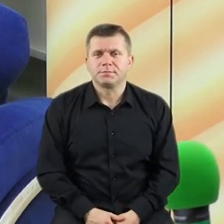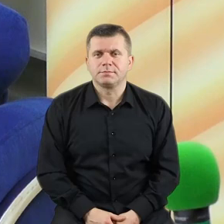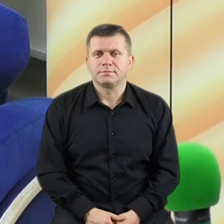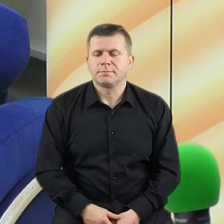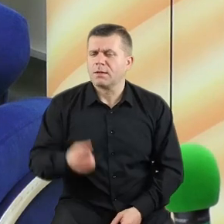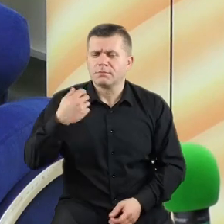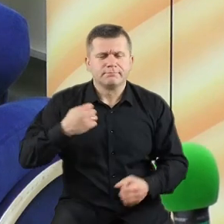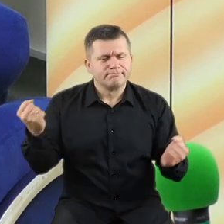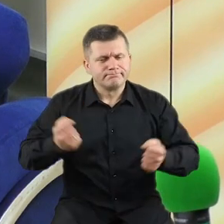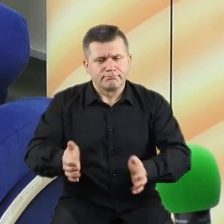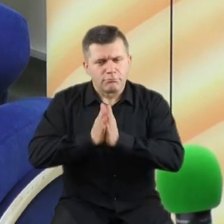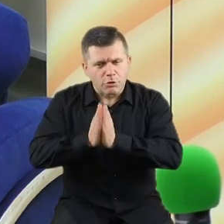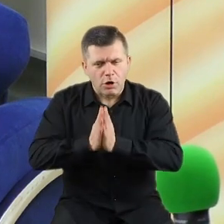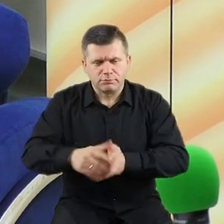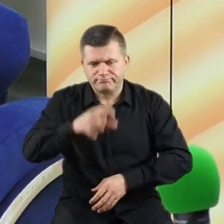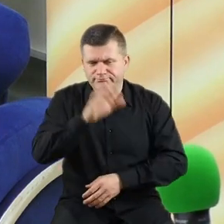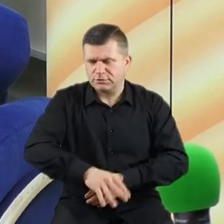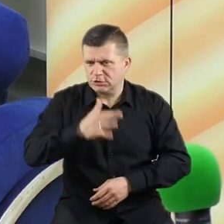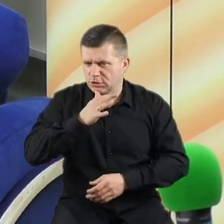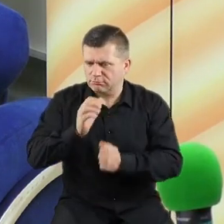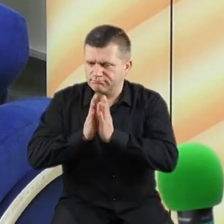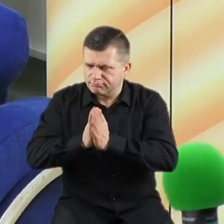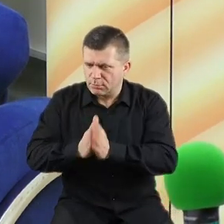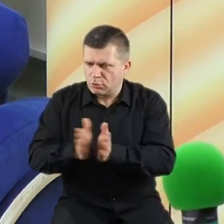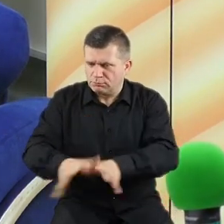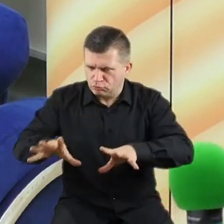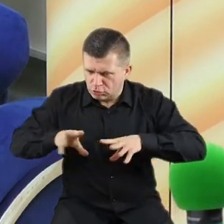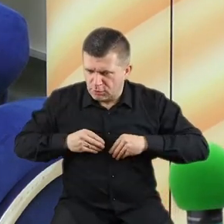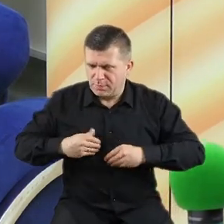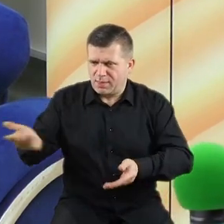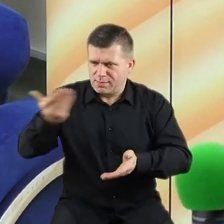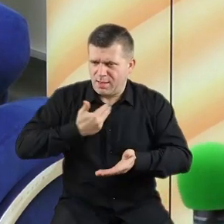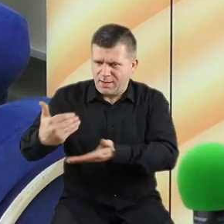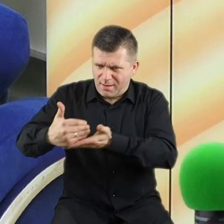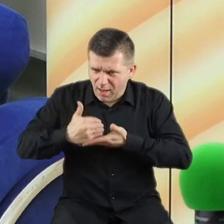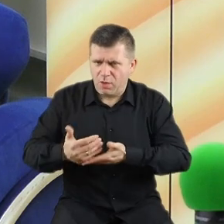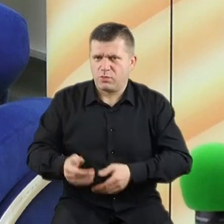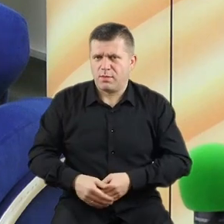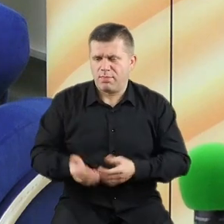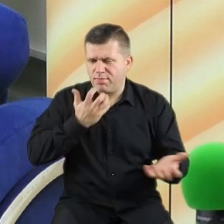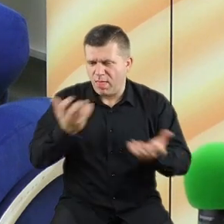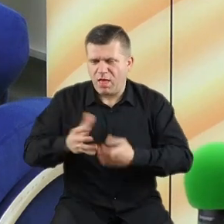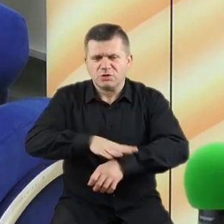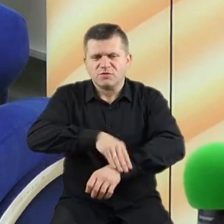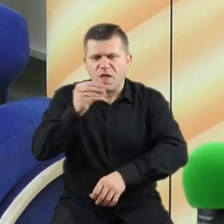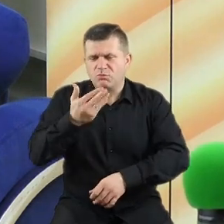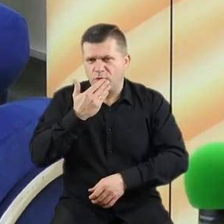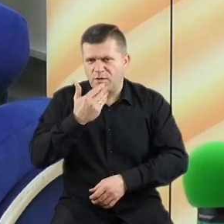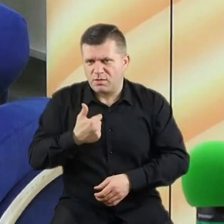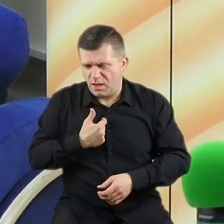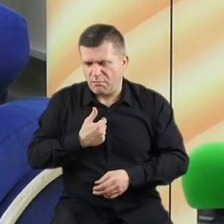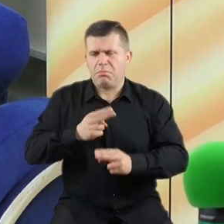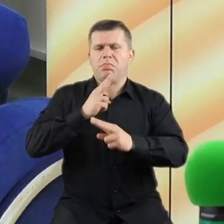gorące prośby Żydów, przyjmijcie nas, ratujcie nas, niechętnie. I Szwecja mówiła, my